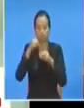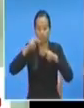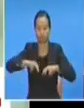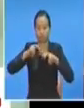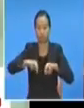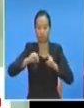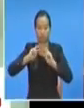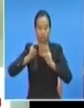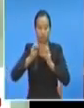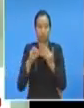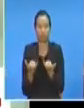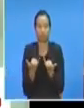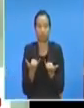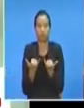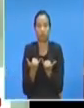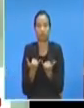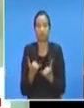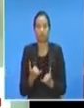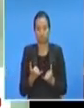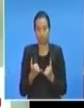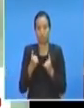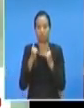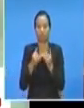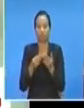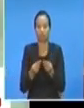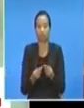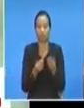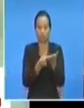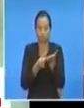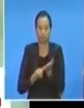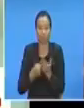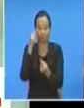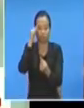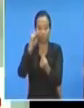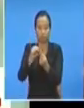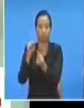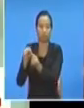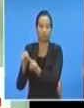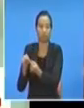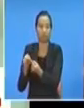เรื่องนี้ในที่สุดก็ยืนยันความเหมาะสม